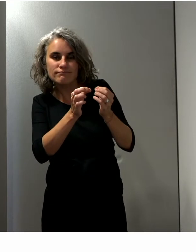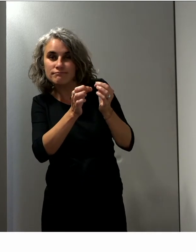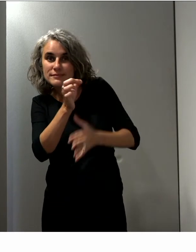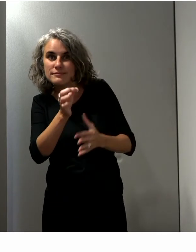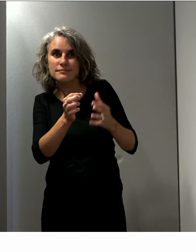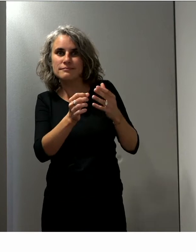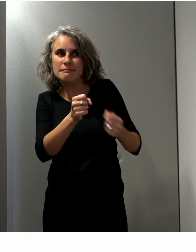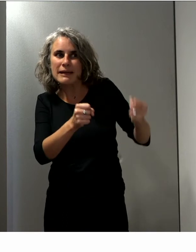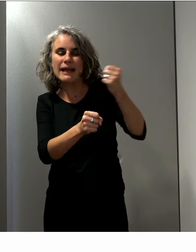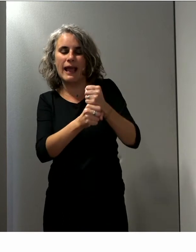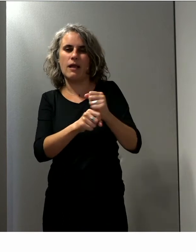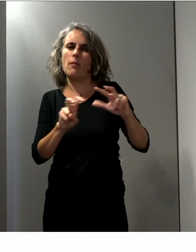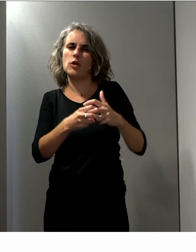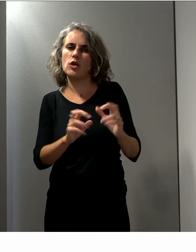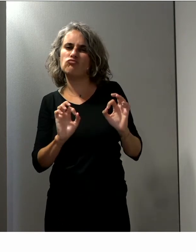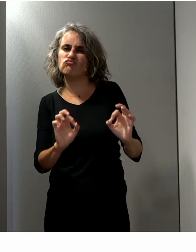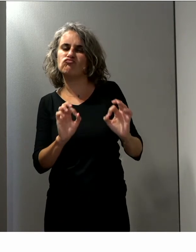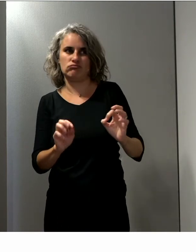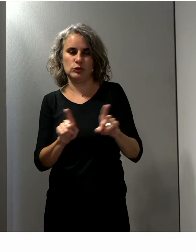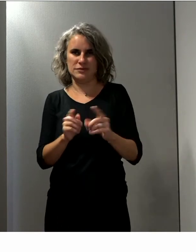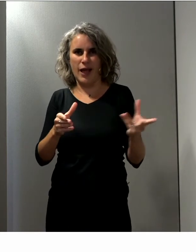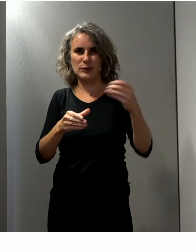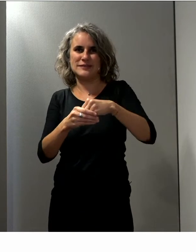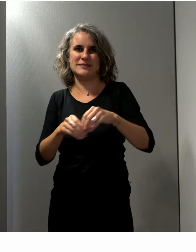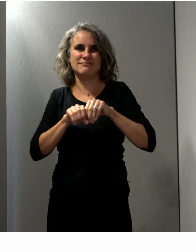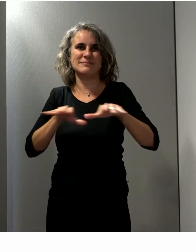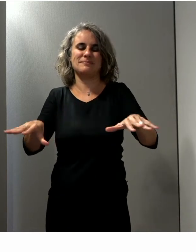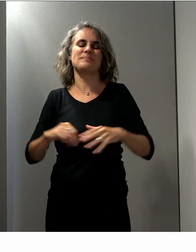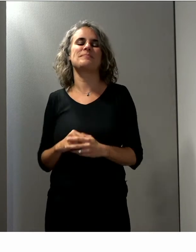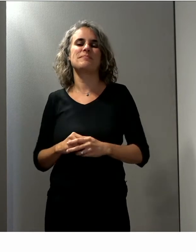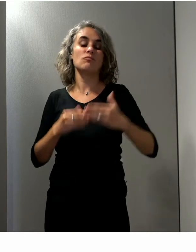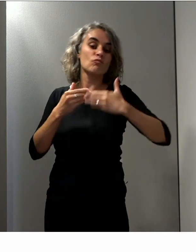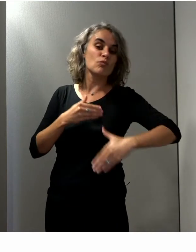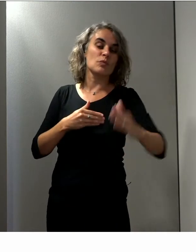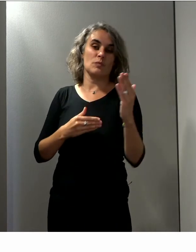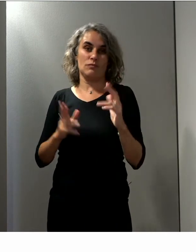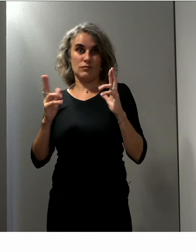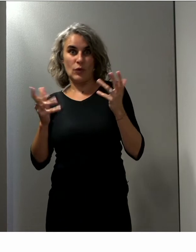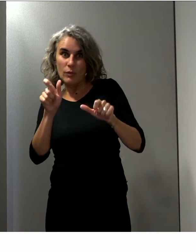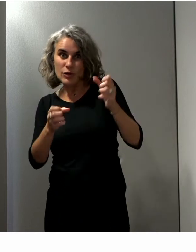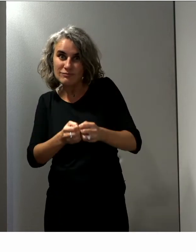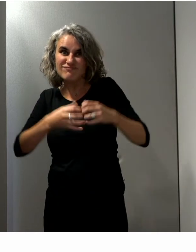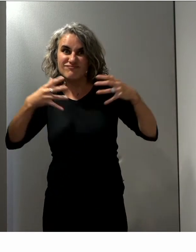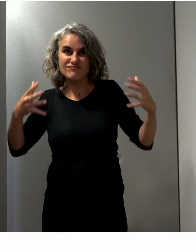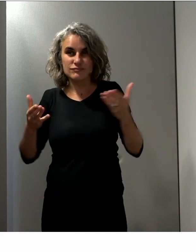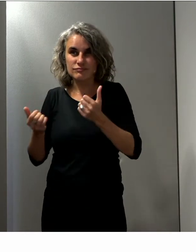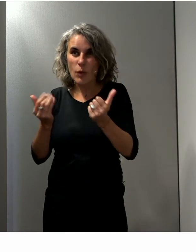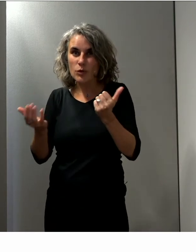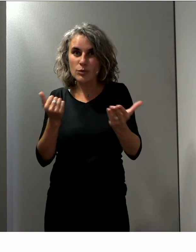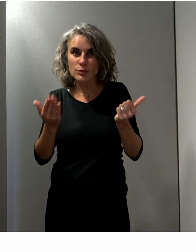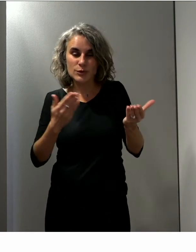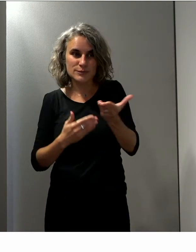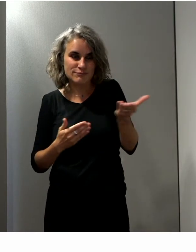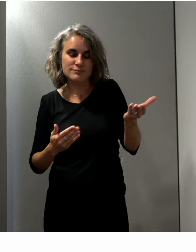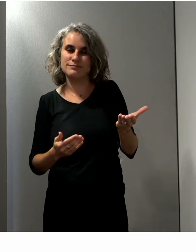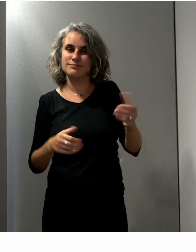type-là, toujours abordables et inclusives. La suite du projet, c'est qu'on ait un maximum d'utilisateurs qui puissent utiliser notre solution.